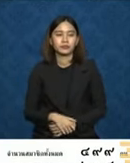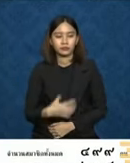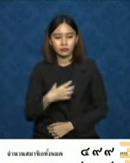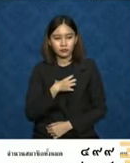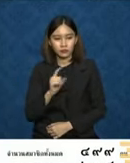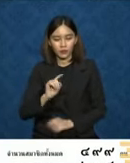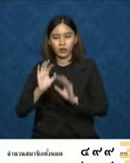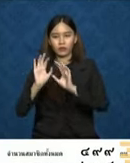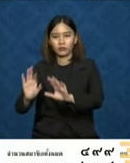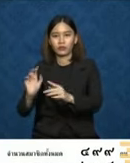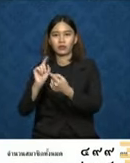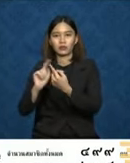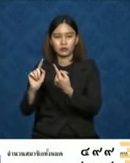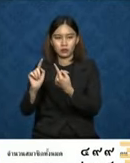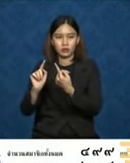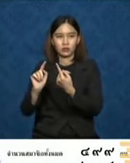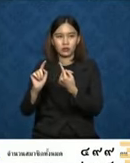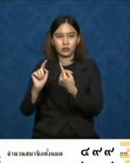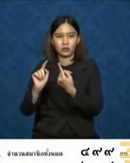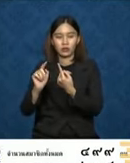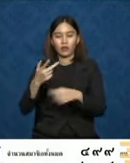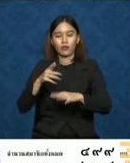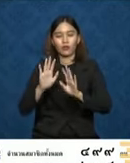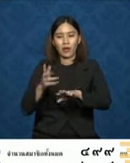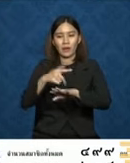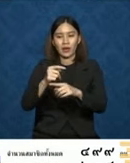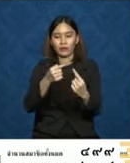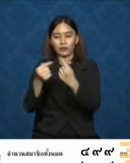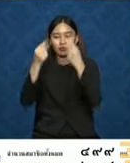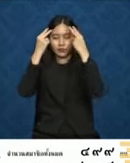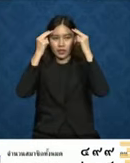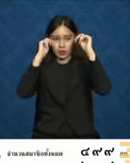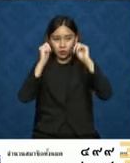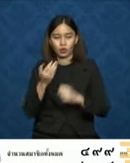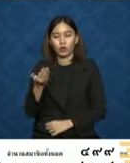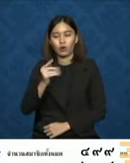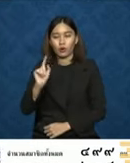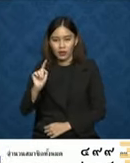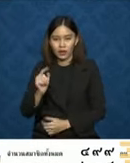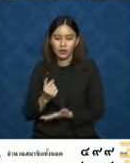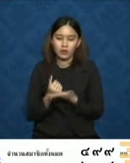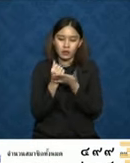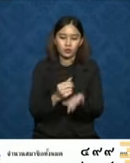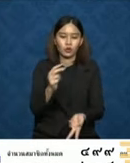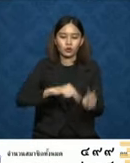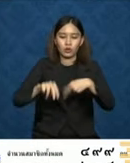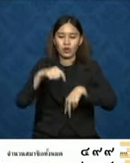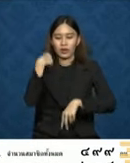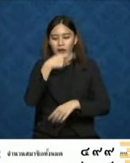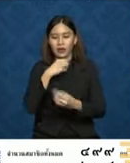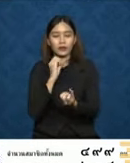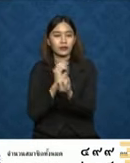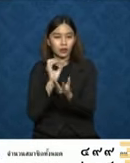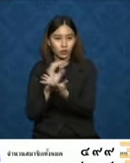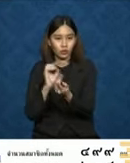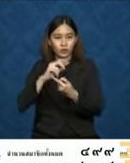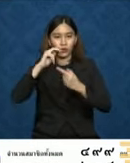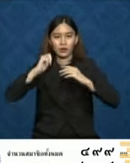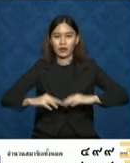อยากฝากไปยังถึงท่านผ่านท่านประธานถึงนายกรัฐมนตรีว่าขอให้เร่งเยียวยาผู้ที่ได้รับผลกระทบจาก